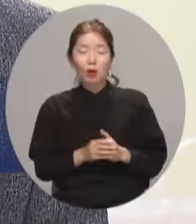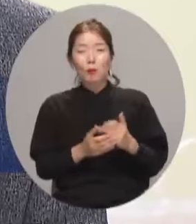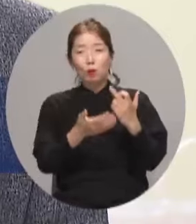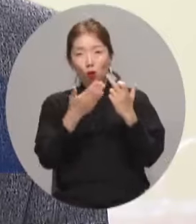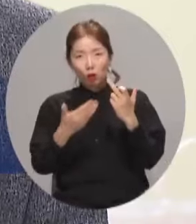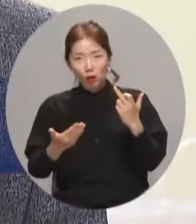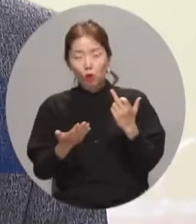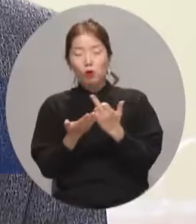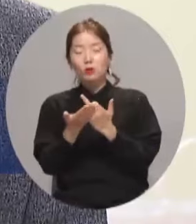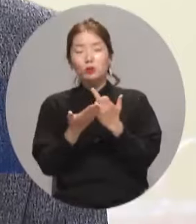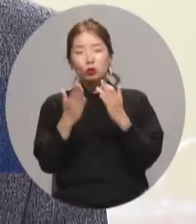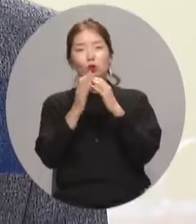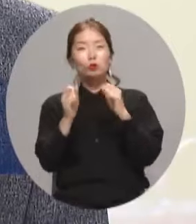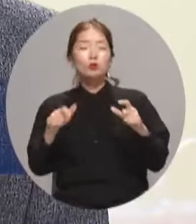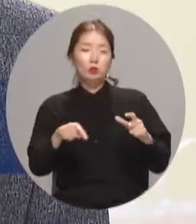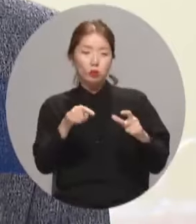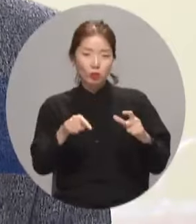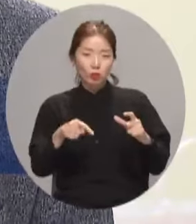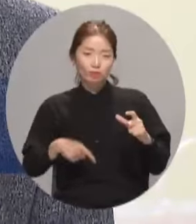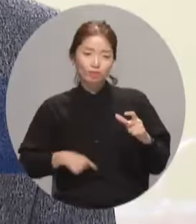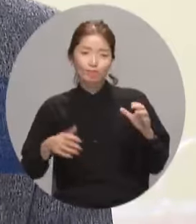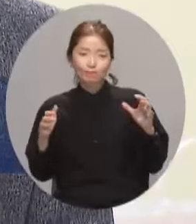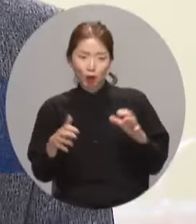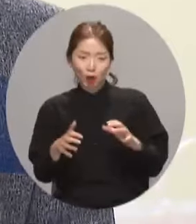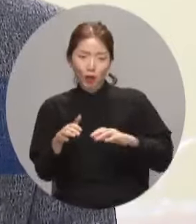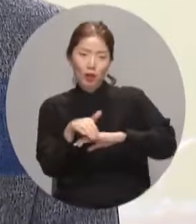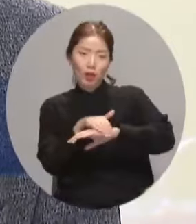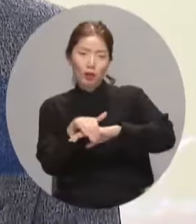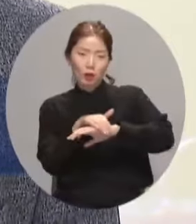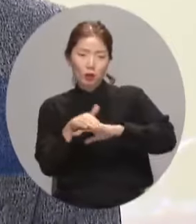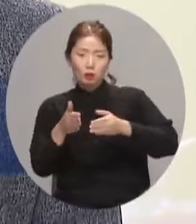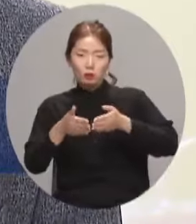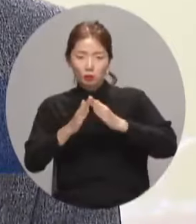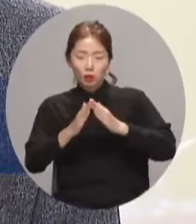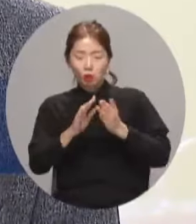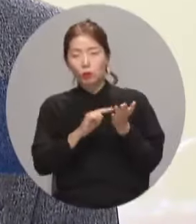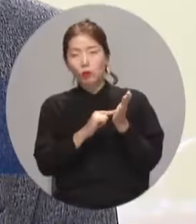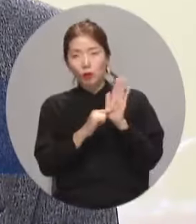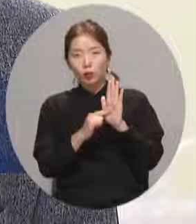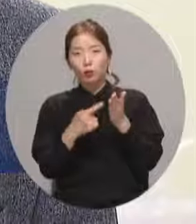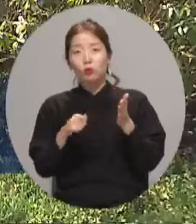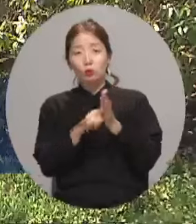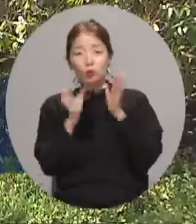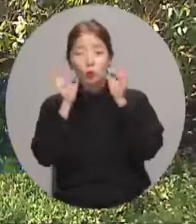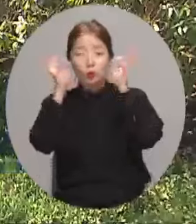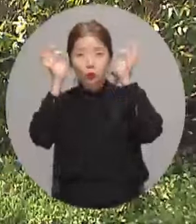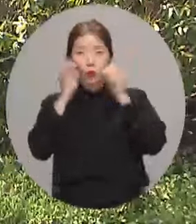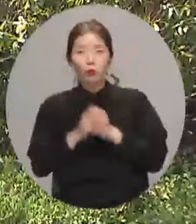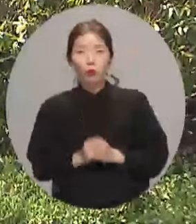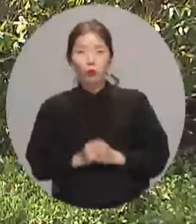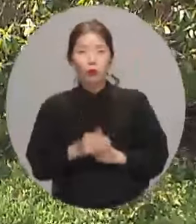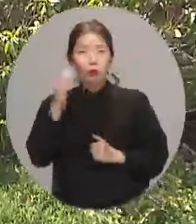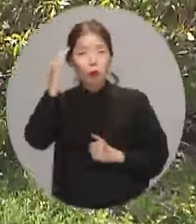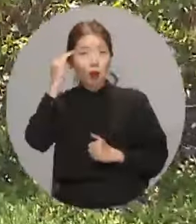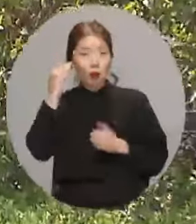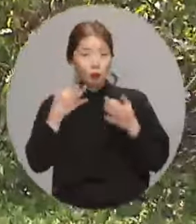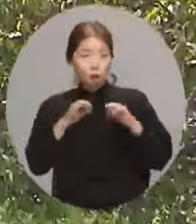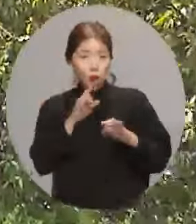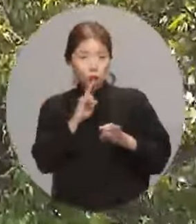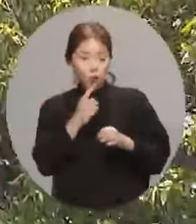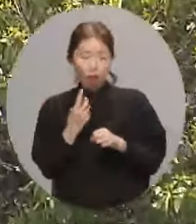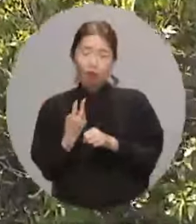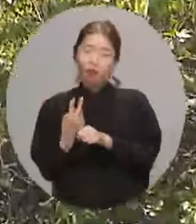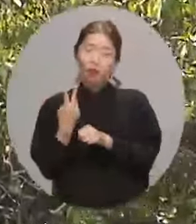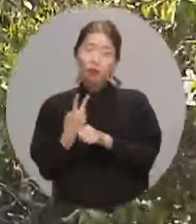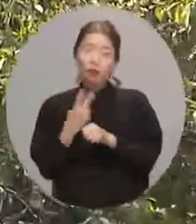제주 그리고 전북을 중심으로 해서 협력해서 별도 계획이 수립되고 반영될 수 있도록 노력하겠습니다. 한국은행에 따르면